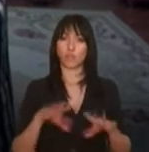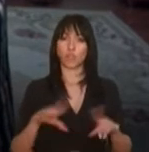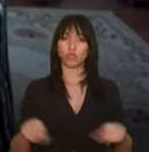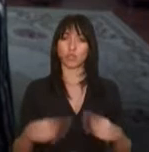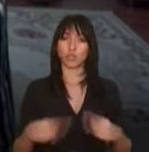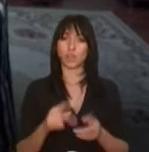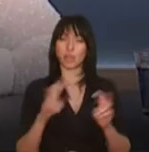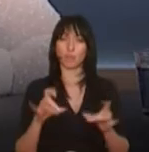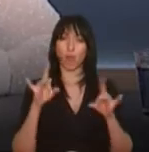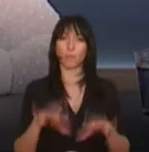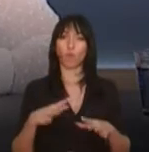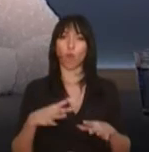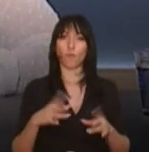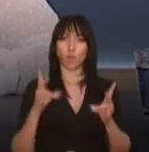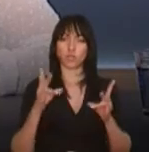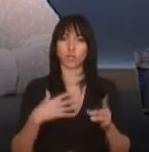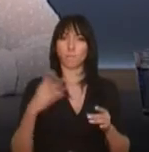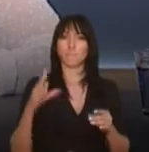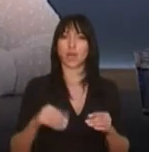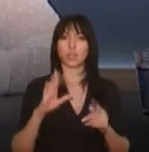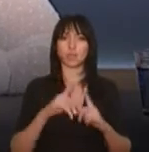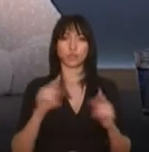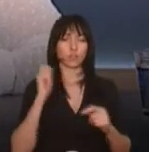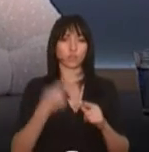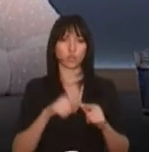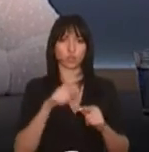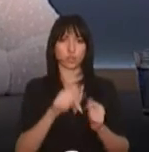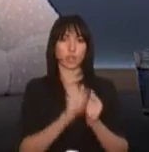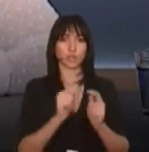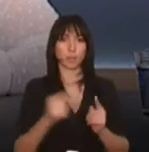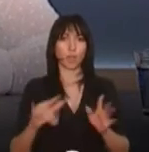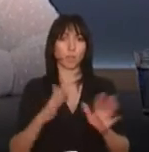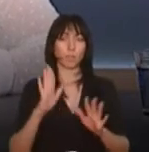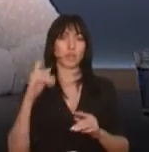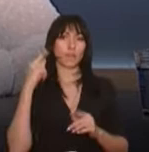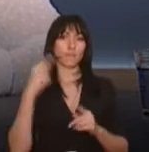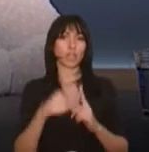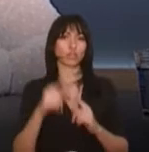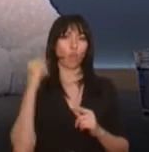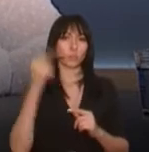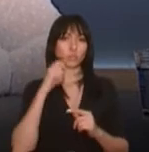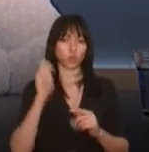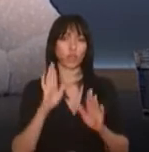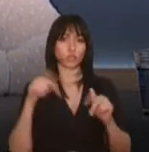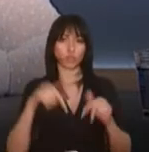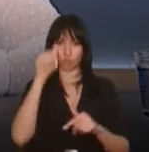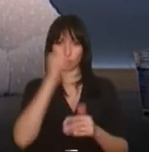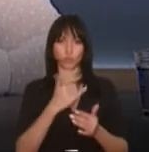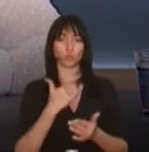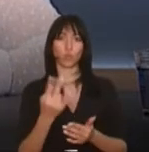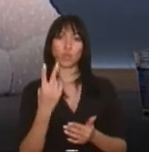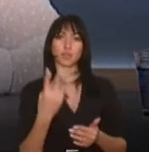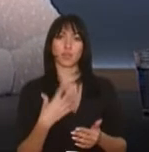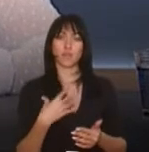раптової смерті у шкільному віці через такі систематичні випадки в інших областях України. А лише цього місяця маємо дві смерті.